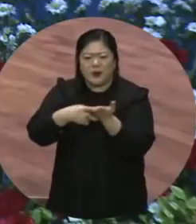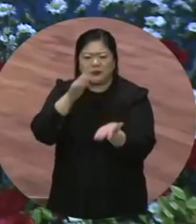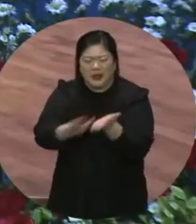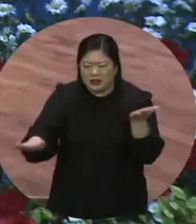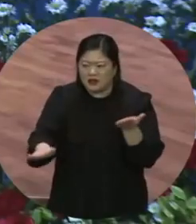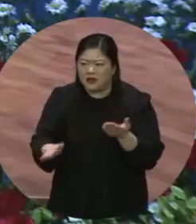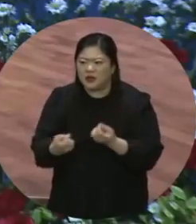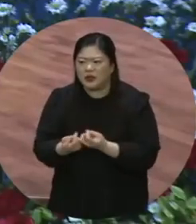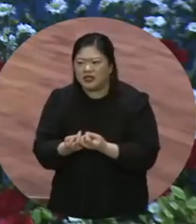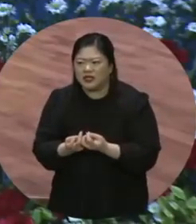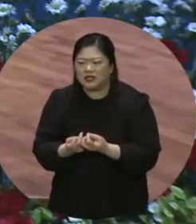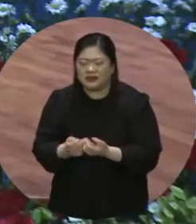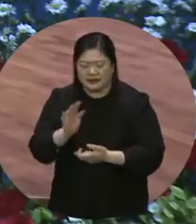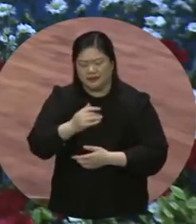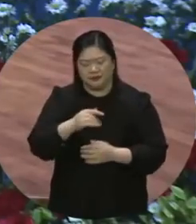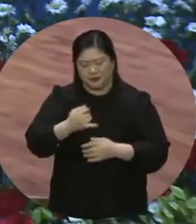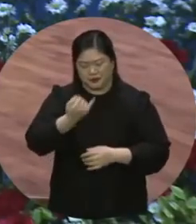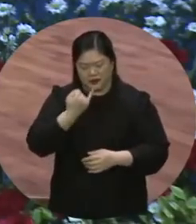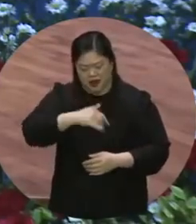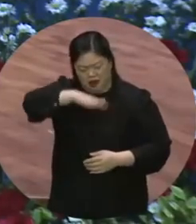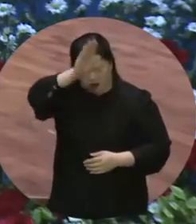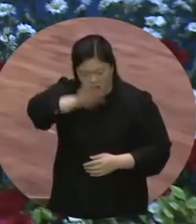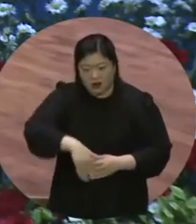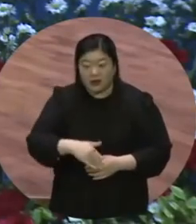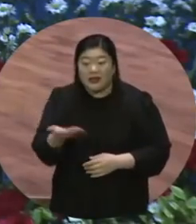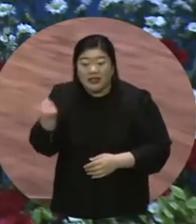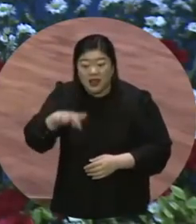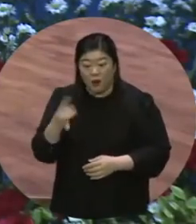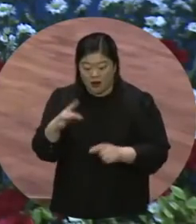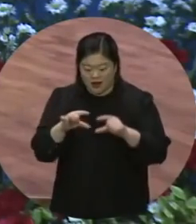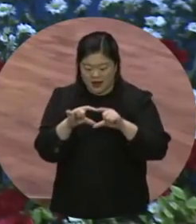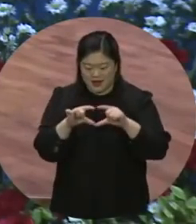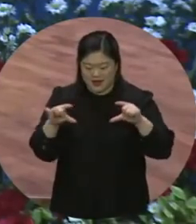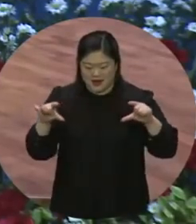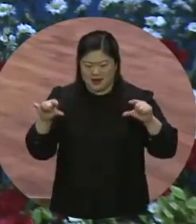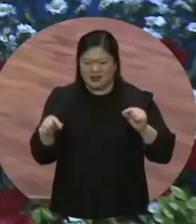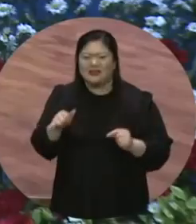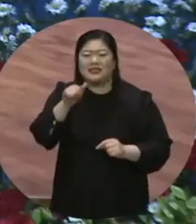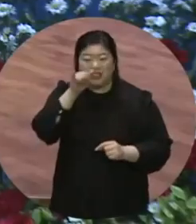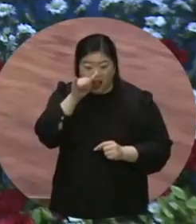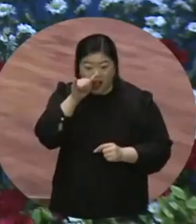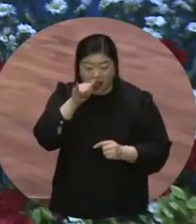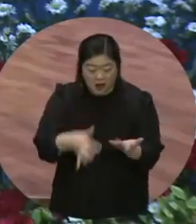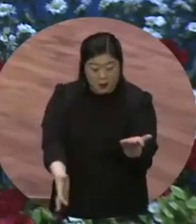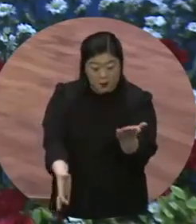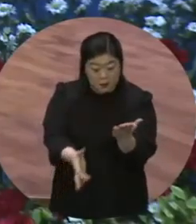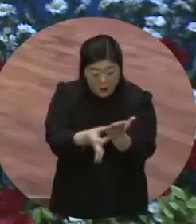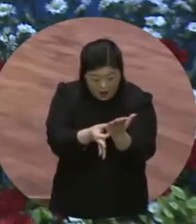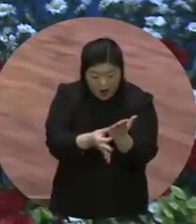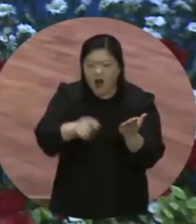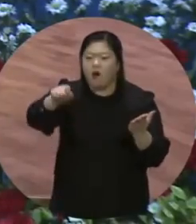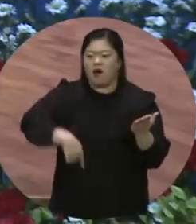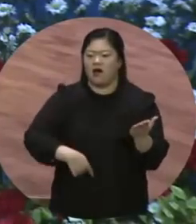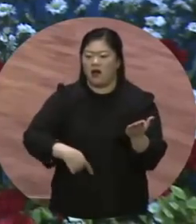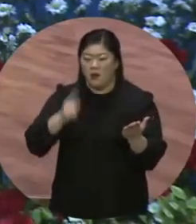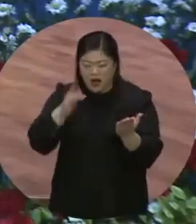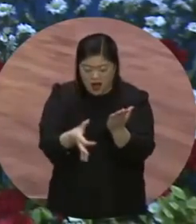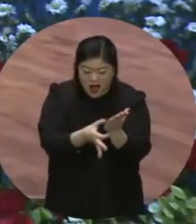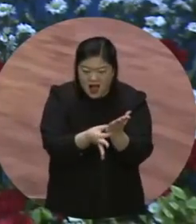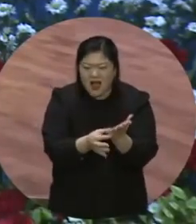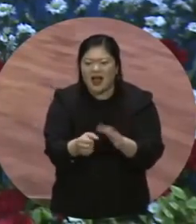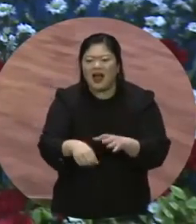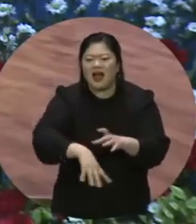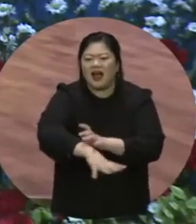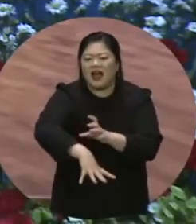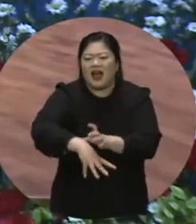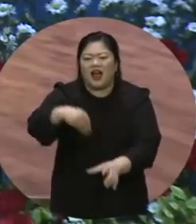뭡니까? 이게 없으면 입장글 없으면 못 들어와요. 이거 있어야 또 뽑기 해가지고 또 상도 받아요. 있어야